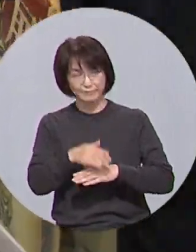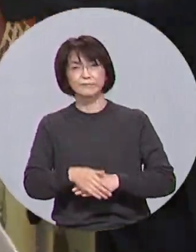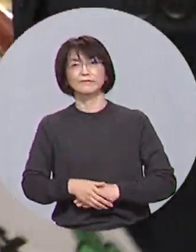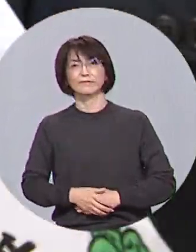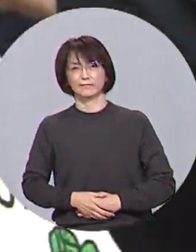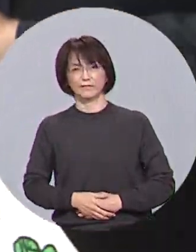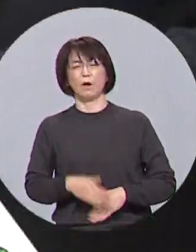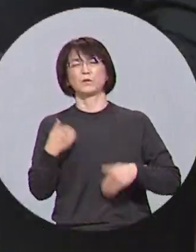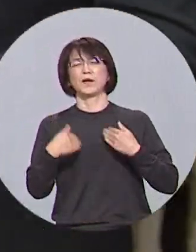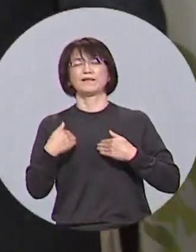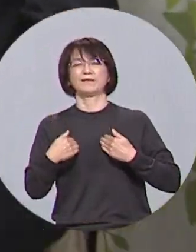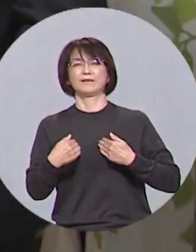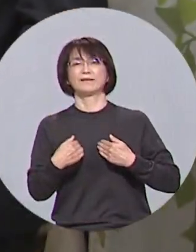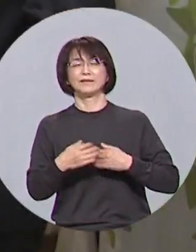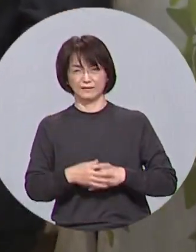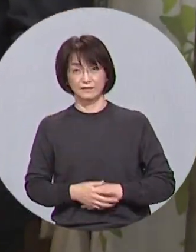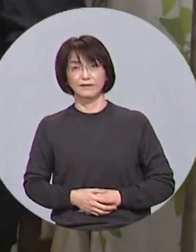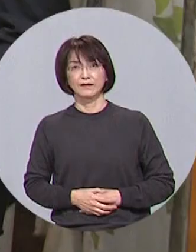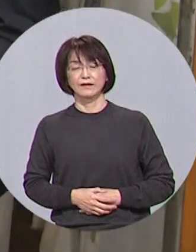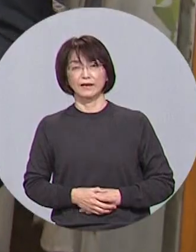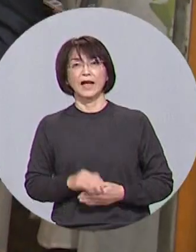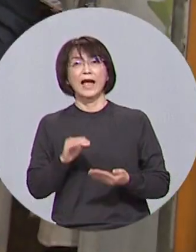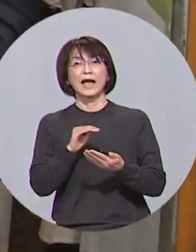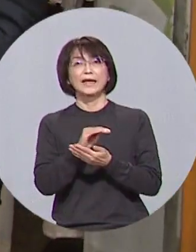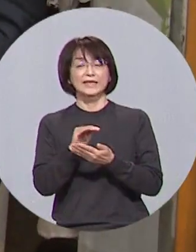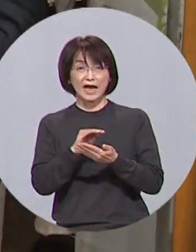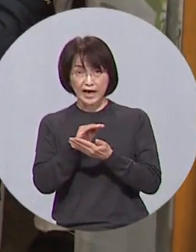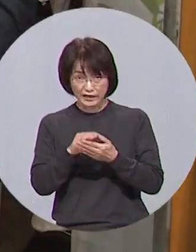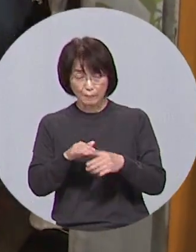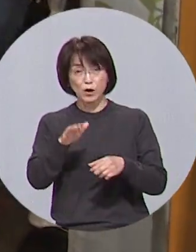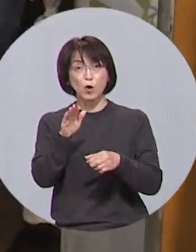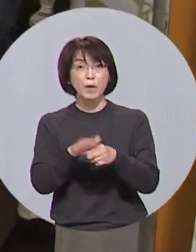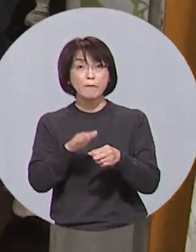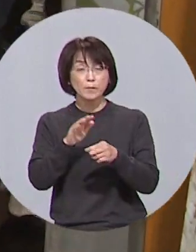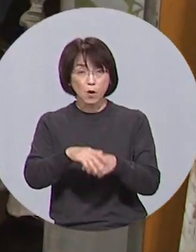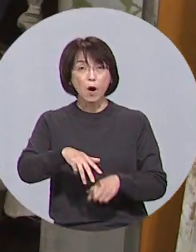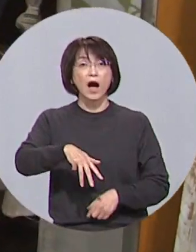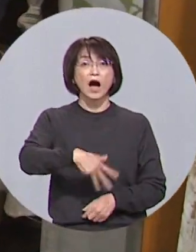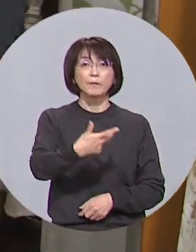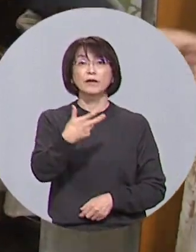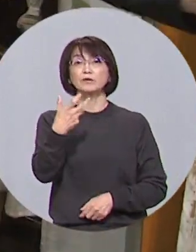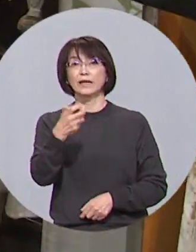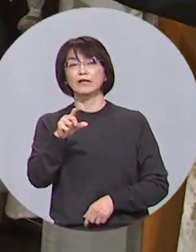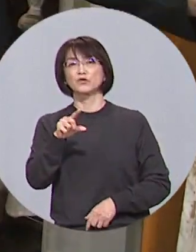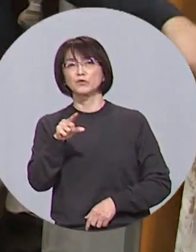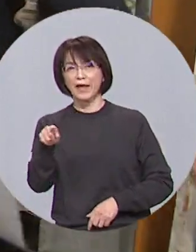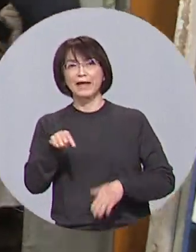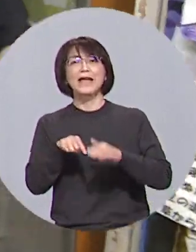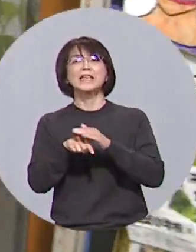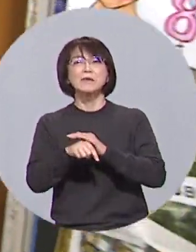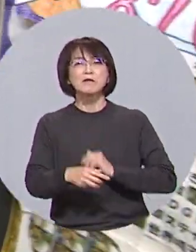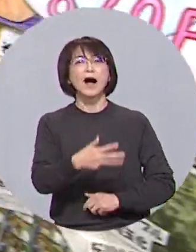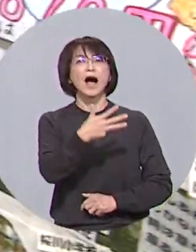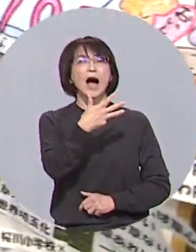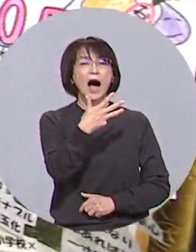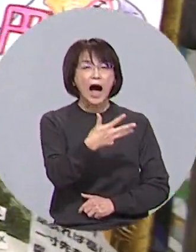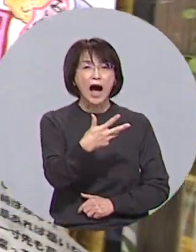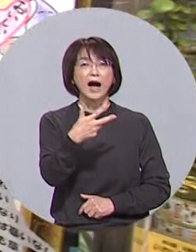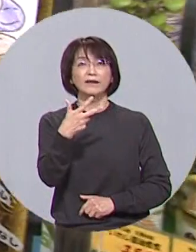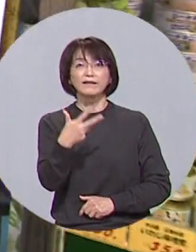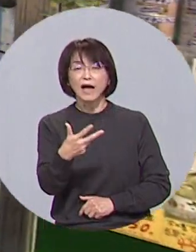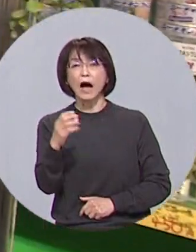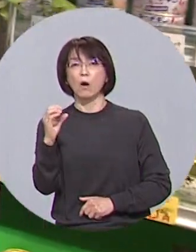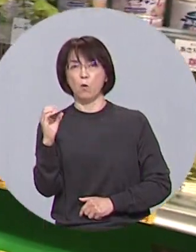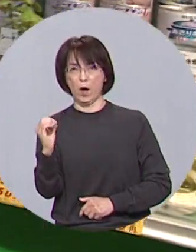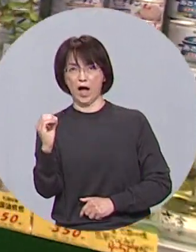嬉しいわ、 埼玉の弁当全部870円、 870円、花輪で、 そう、 ここにもあります。ほら、 それも こっちも行っちゃいましょう。ほ